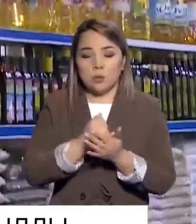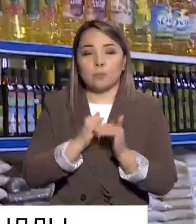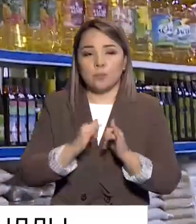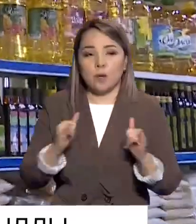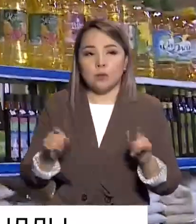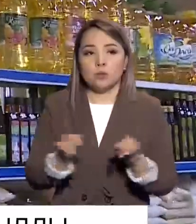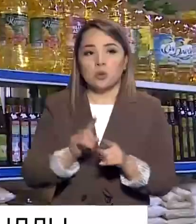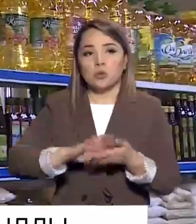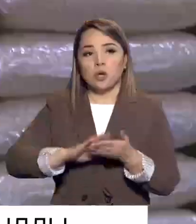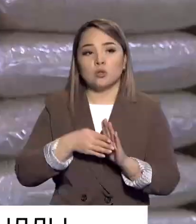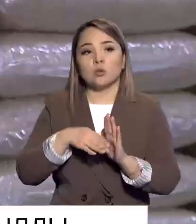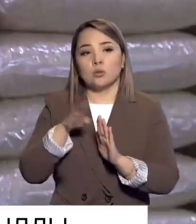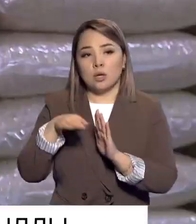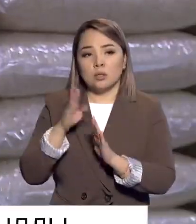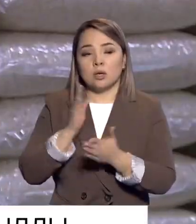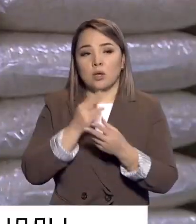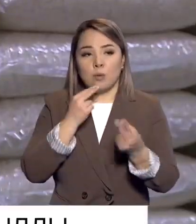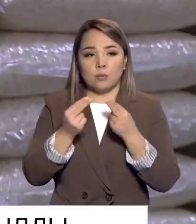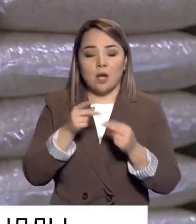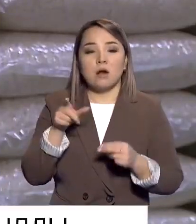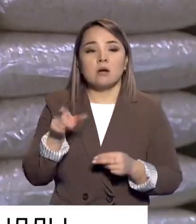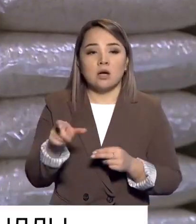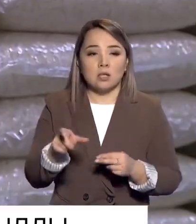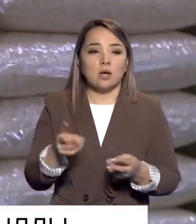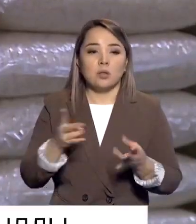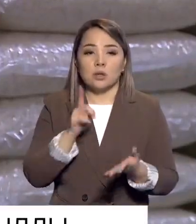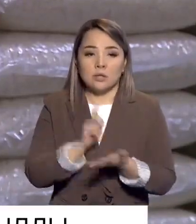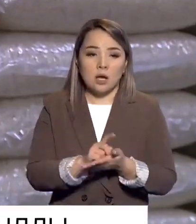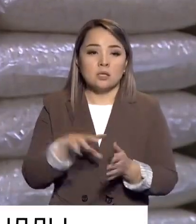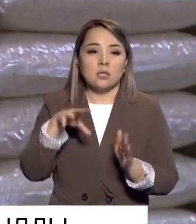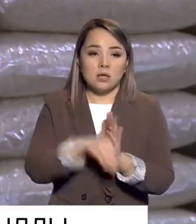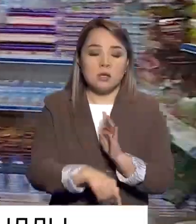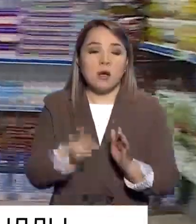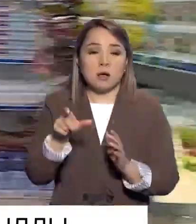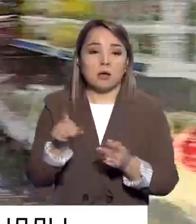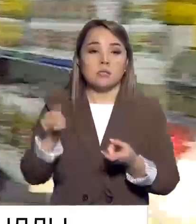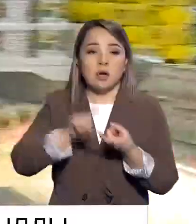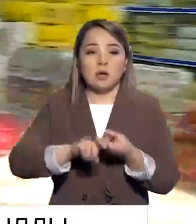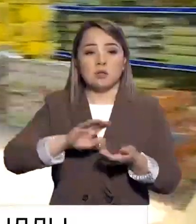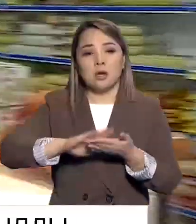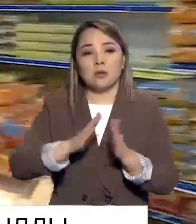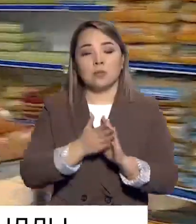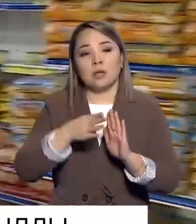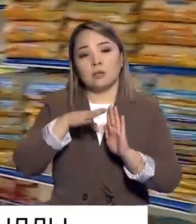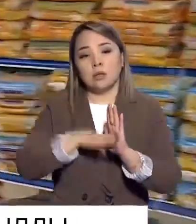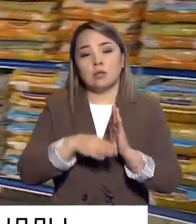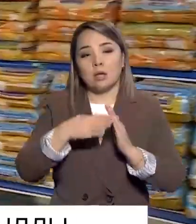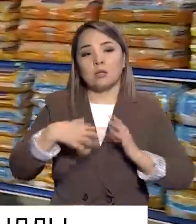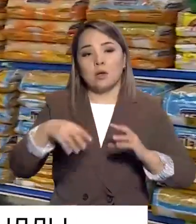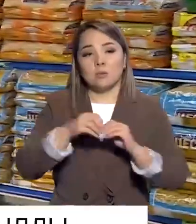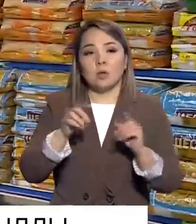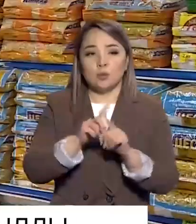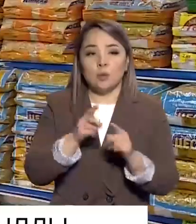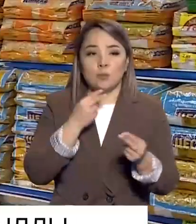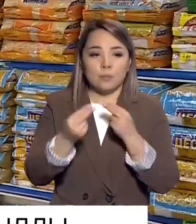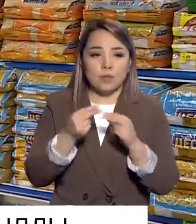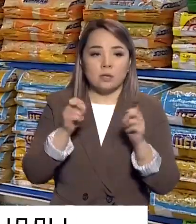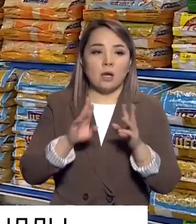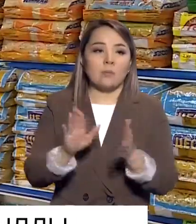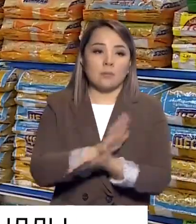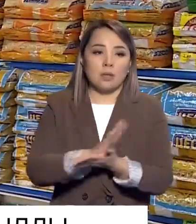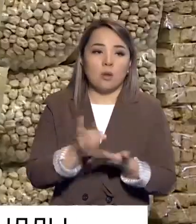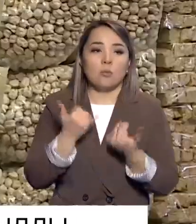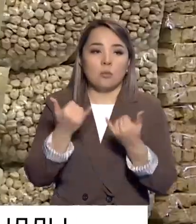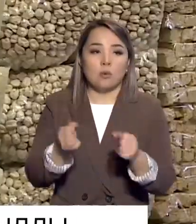артып, ахуал тұрақталғанша азық-түлік картасын енгізу қажет дейді. Бұл карта арқылы аз қамтылған отбасылар қазақстандық тамақ өнімдерін тегін